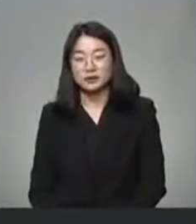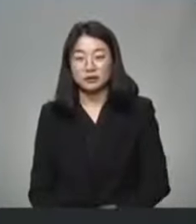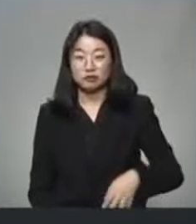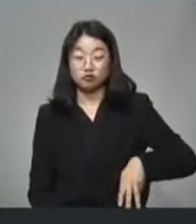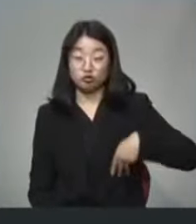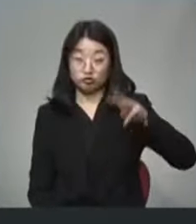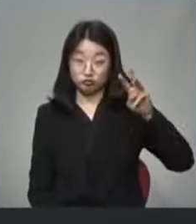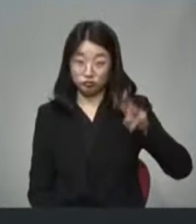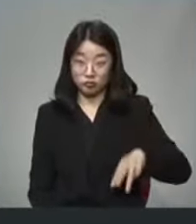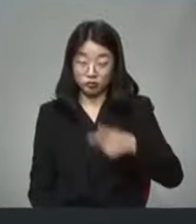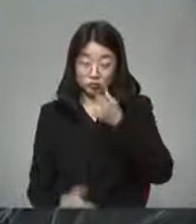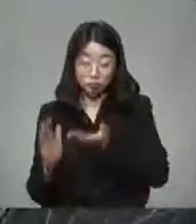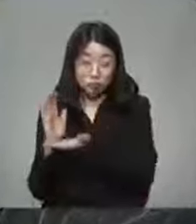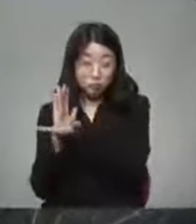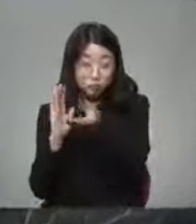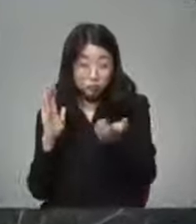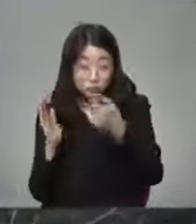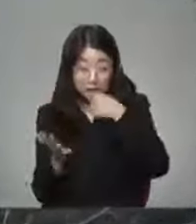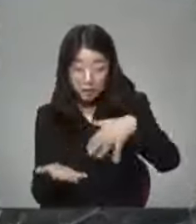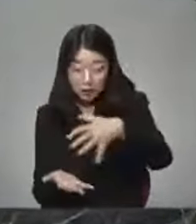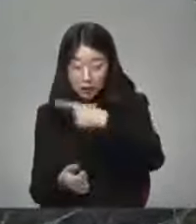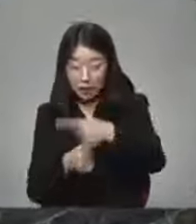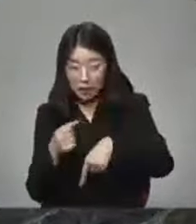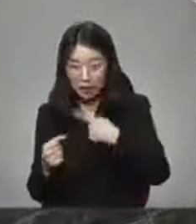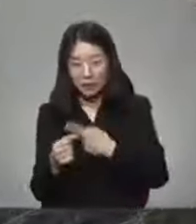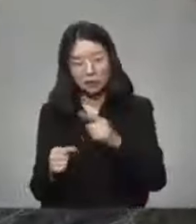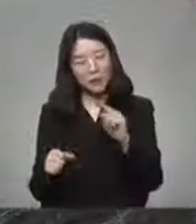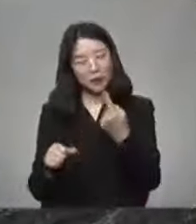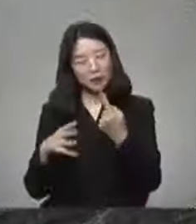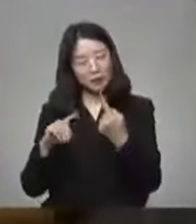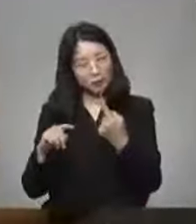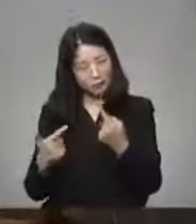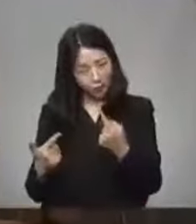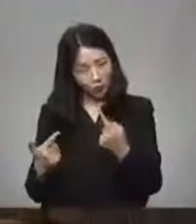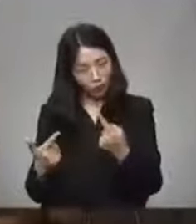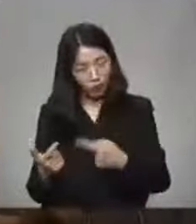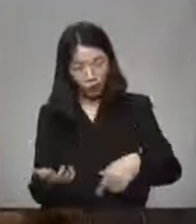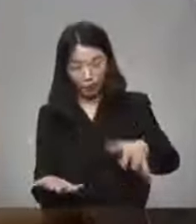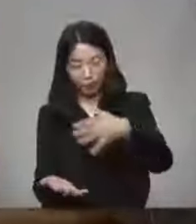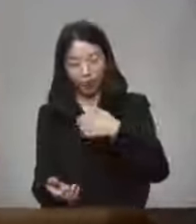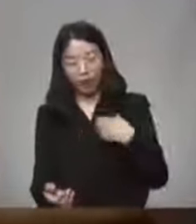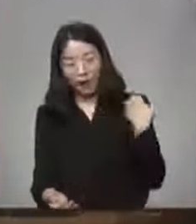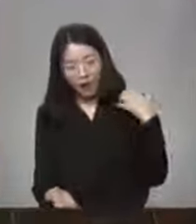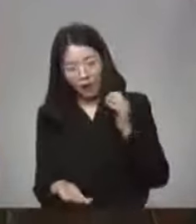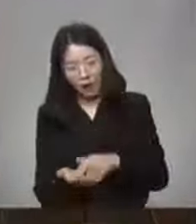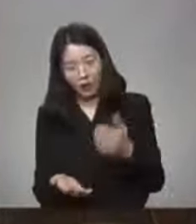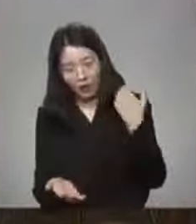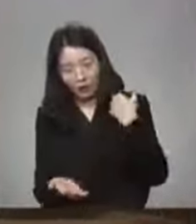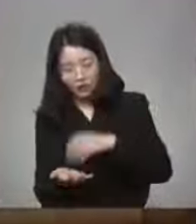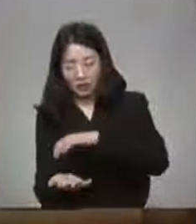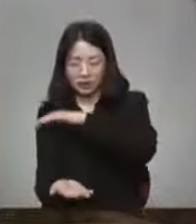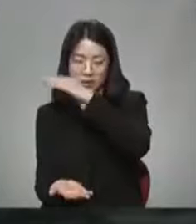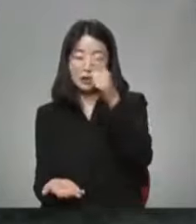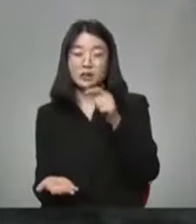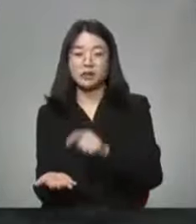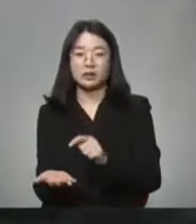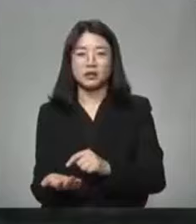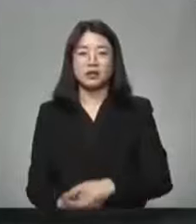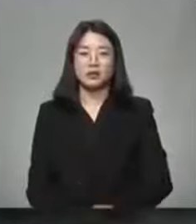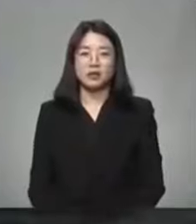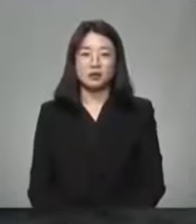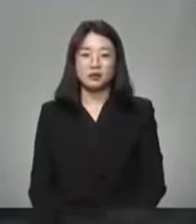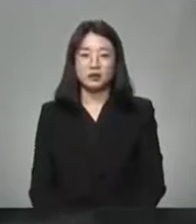춘천 시가의 아모 1대에서 걷어들이는 쓰레기는 한해 100톤 정도 주어도 주어도 끝이 나질 않습니다 올해는 기회에